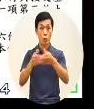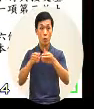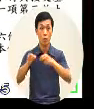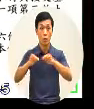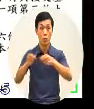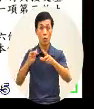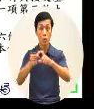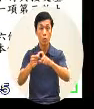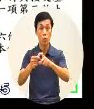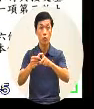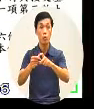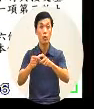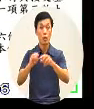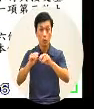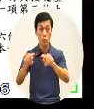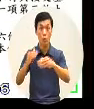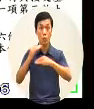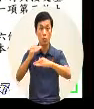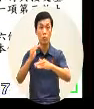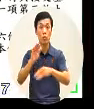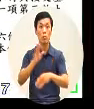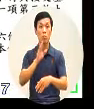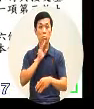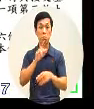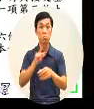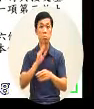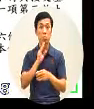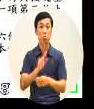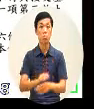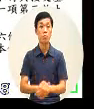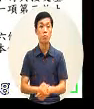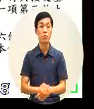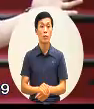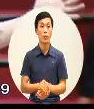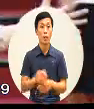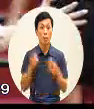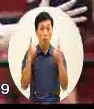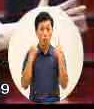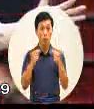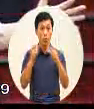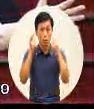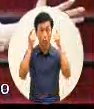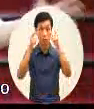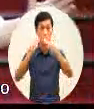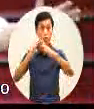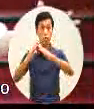款土地为限。简单讲，以这个安乐园高雄市